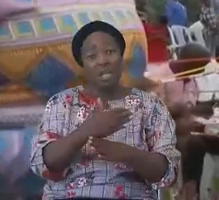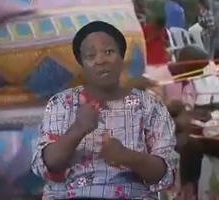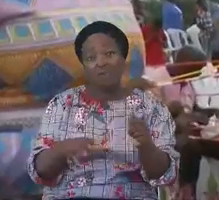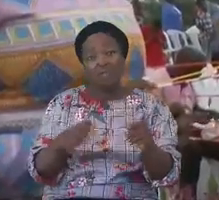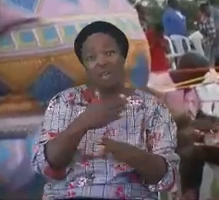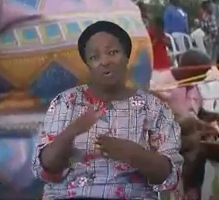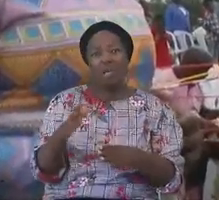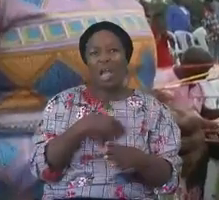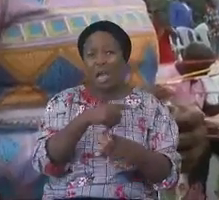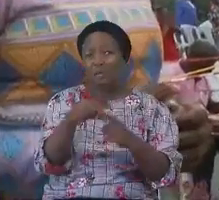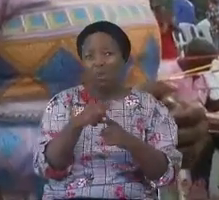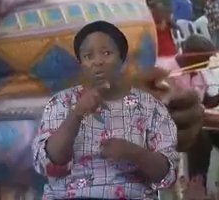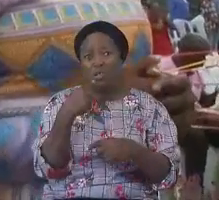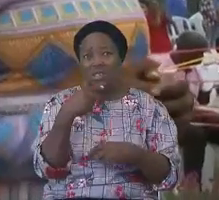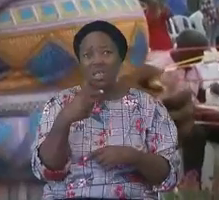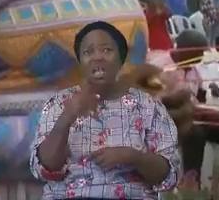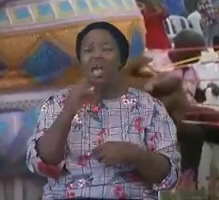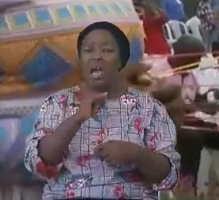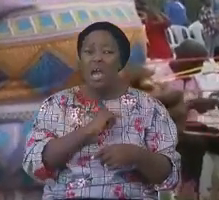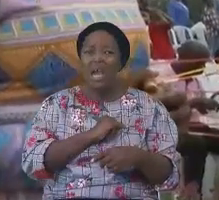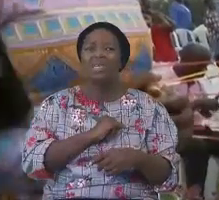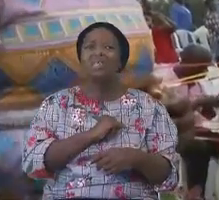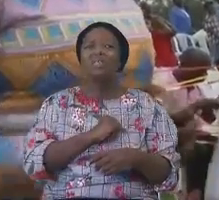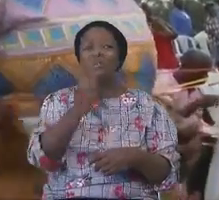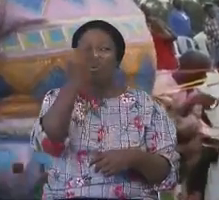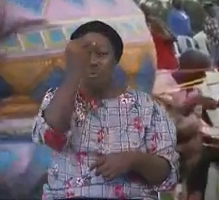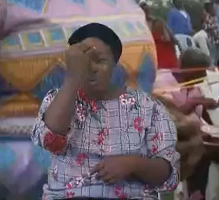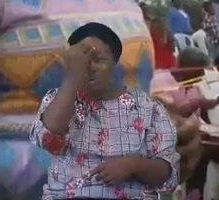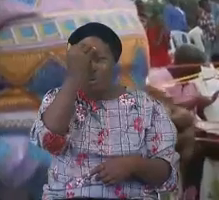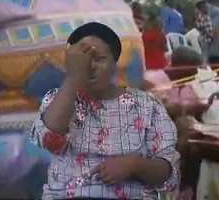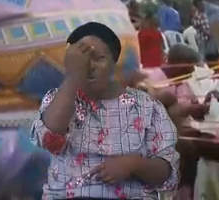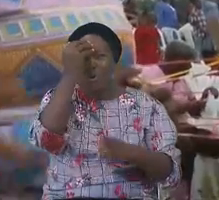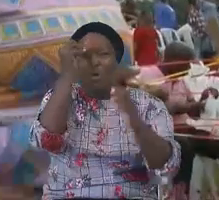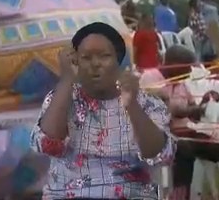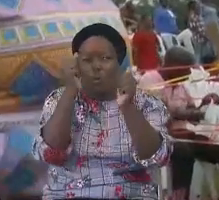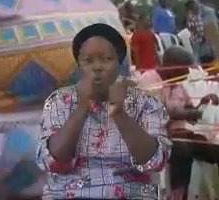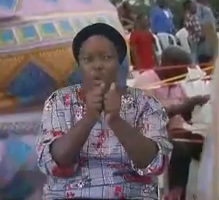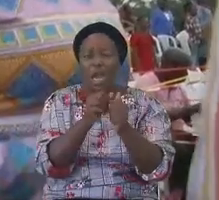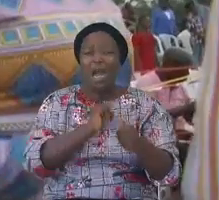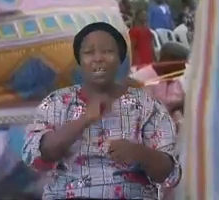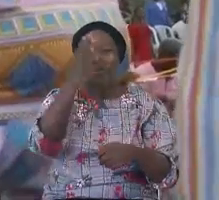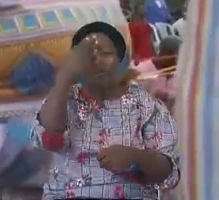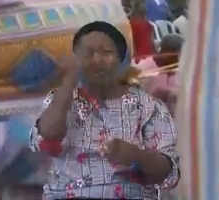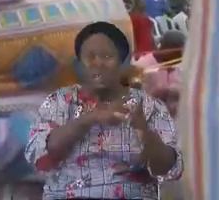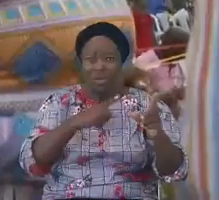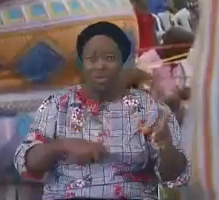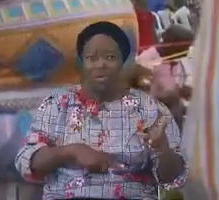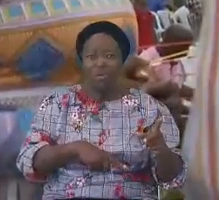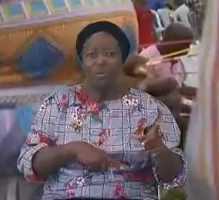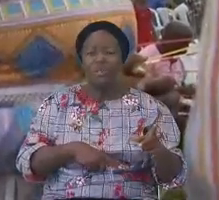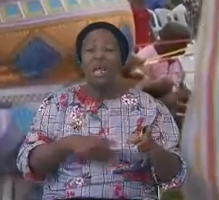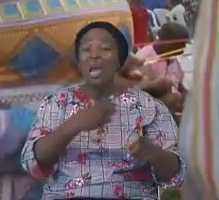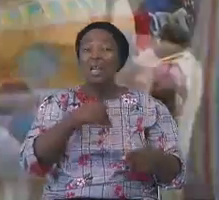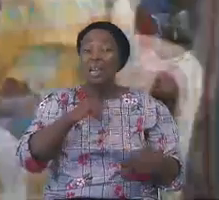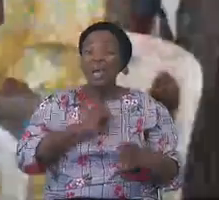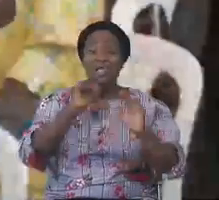le Seigneur a déjà tout ôté. Et quand tu dis, je